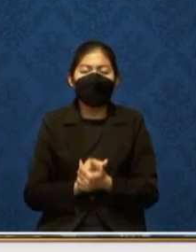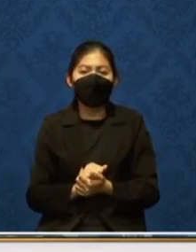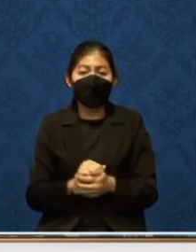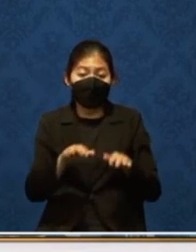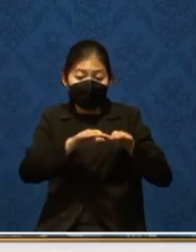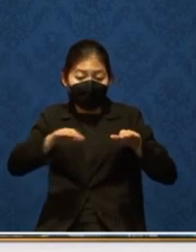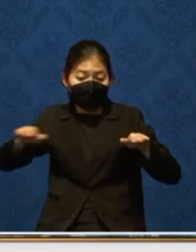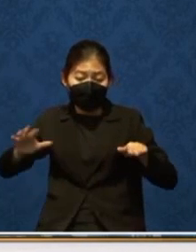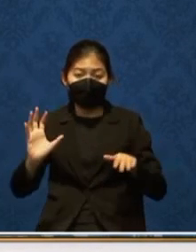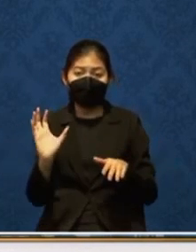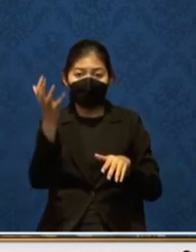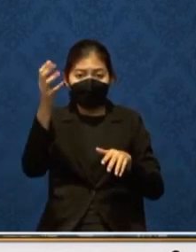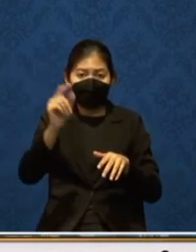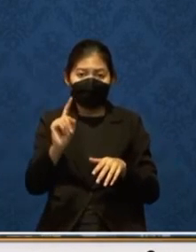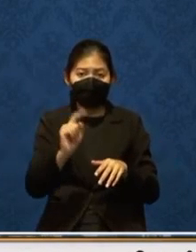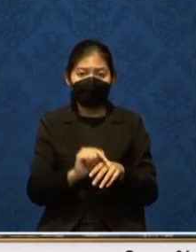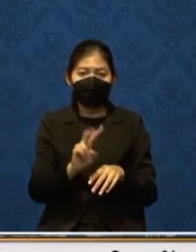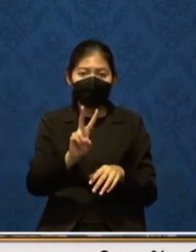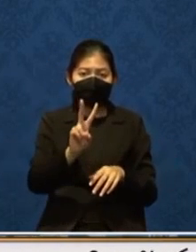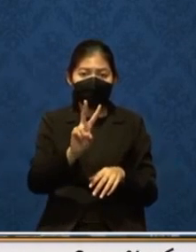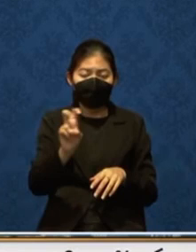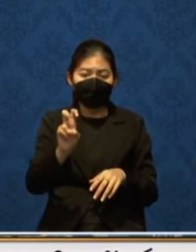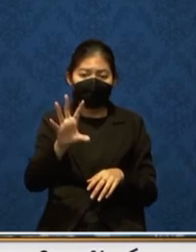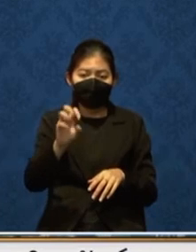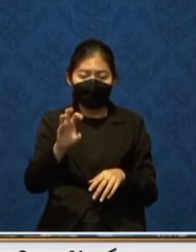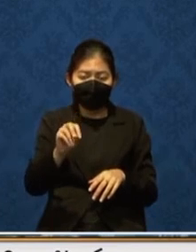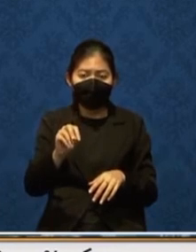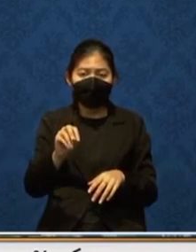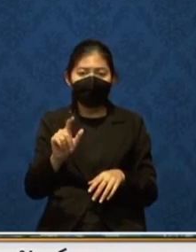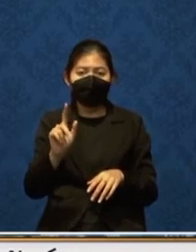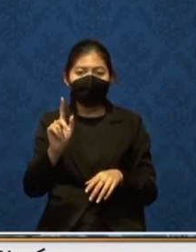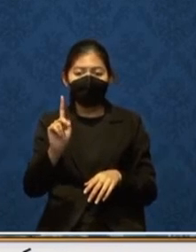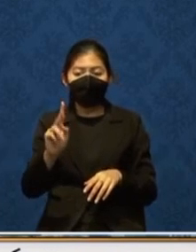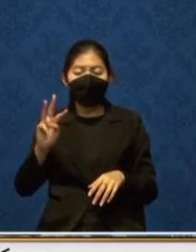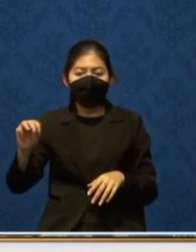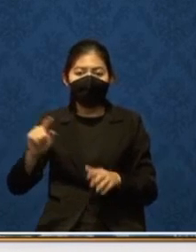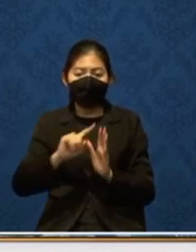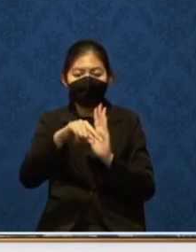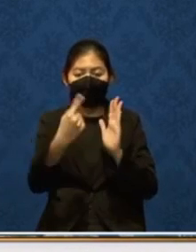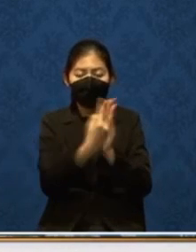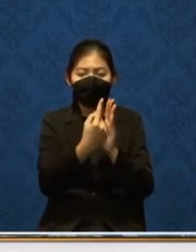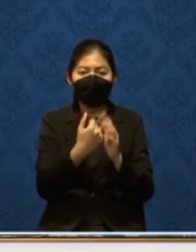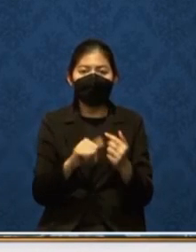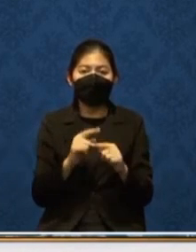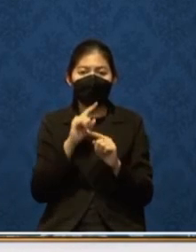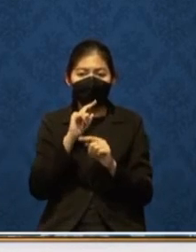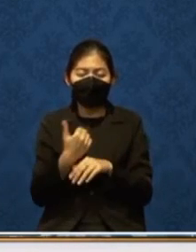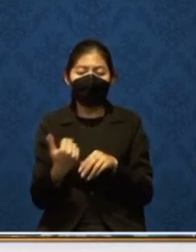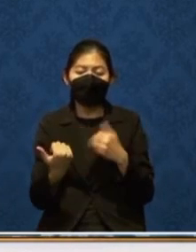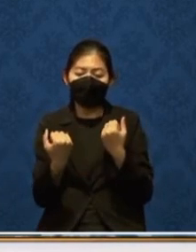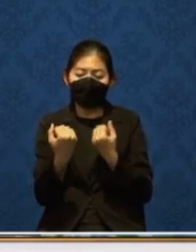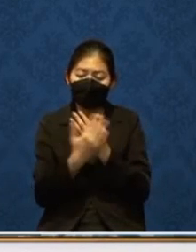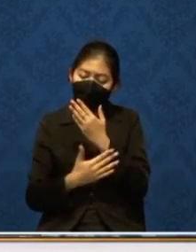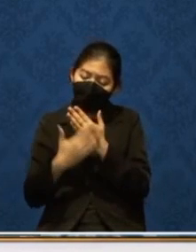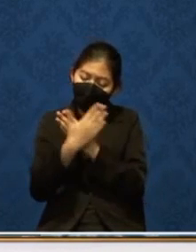ถาโลกกำหนดไว้ที่ 250 กิเมตชั่โงขึ้ไปสิ่ที่เราทำคอรถไฟทางเดียวที่มว่งสวกไม่ได